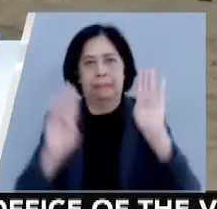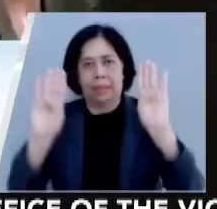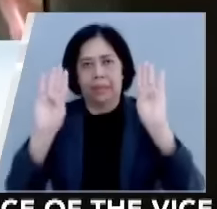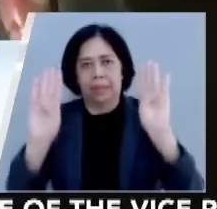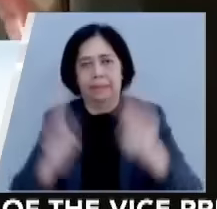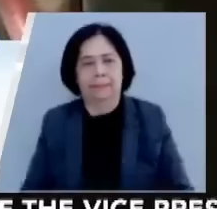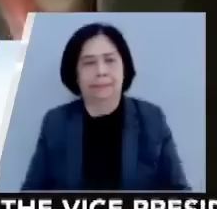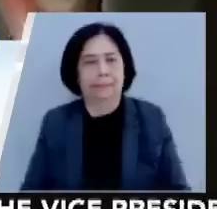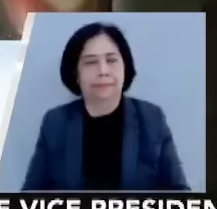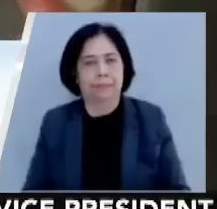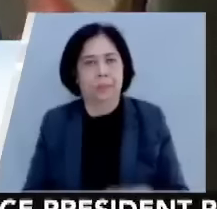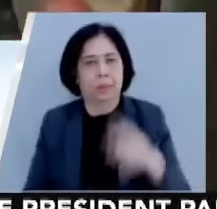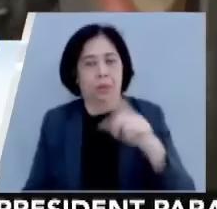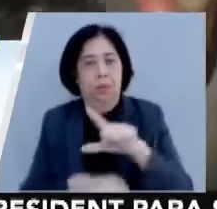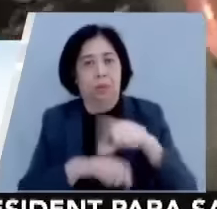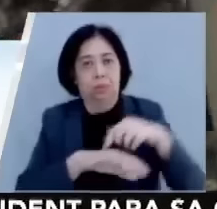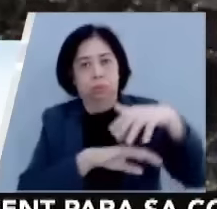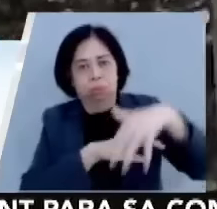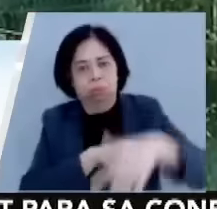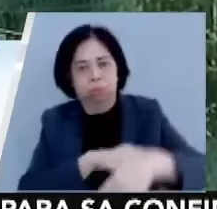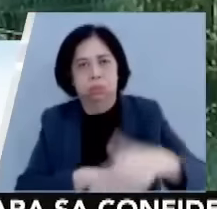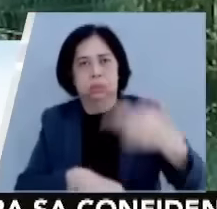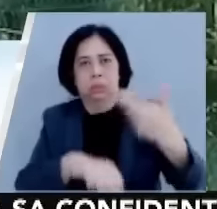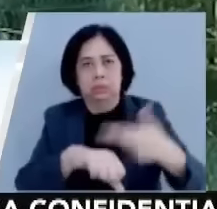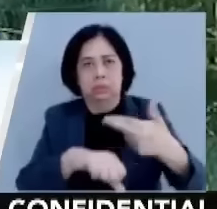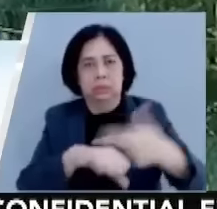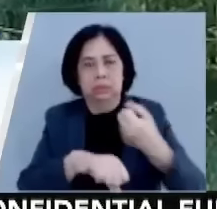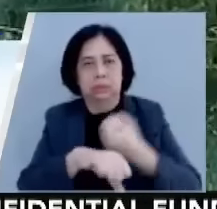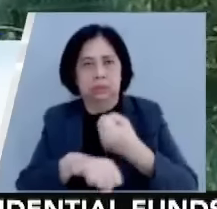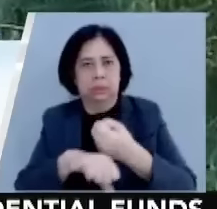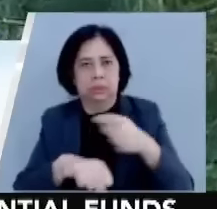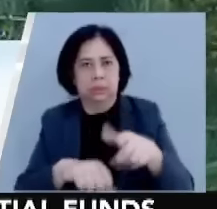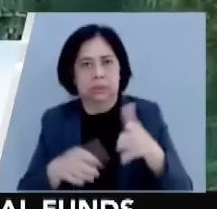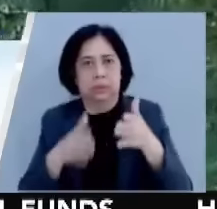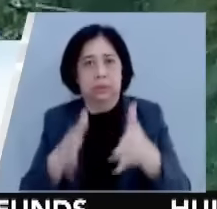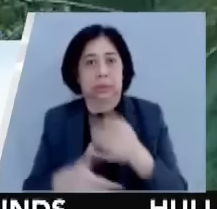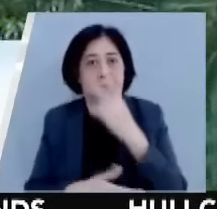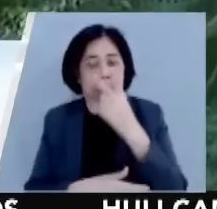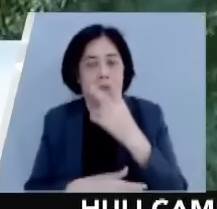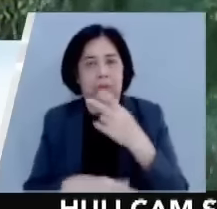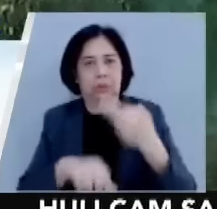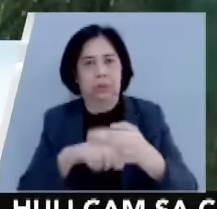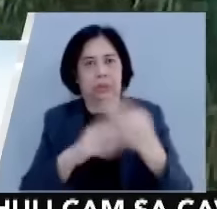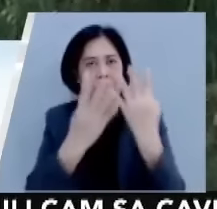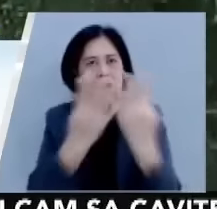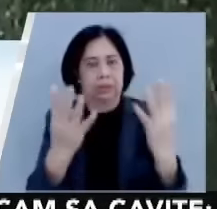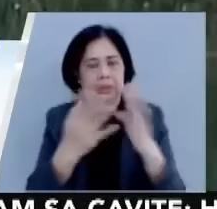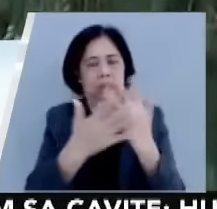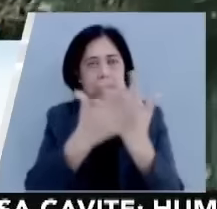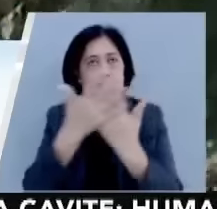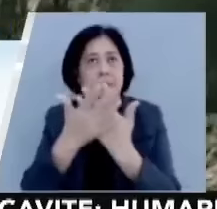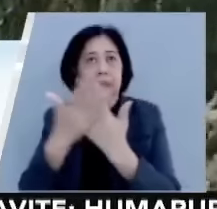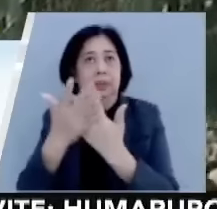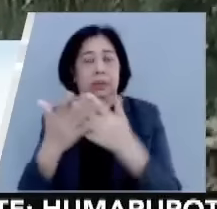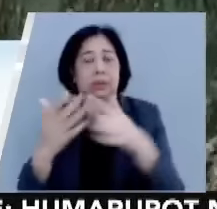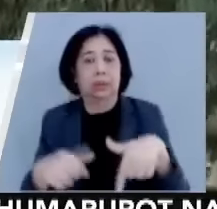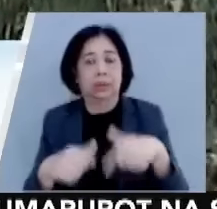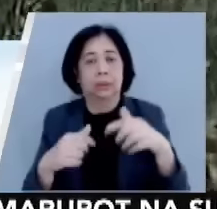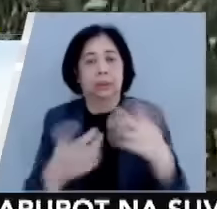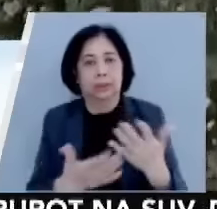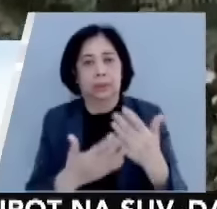Humambalang ang lupa at mga bato sa kalsada. Tulad na nakikita nyo, may rock netting naman sa bahaging ito ng bundok sa tabi ng Cannon Road.